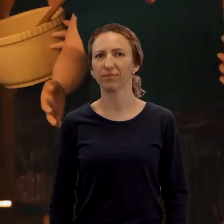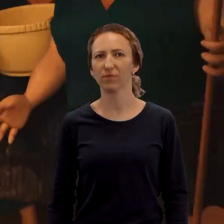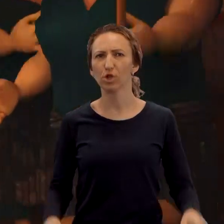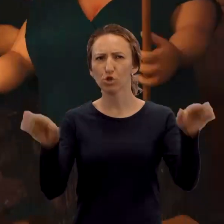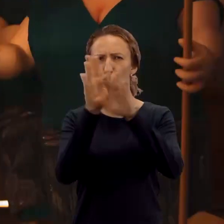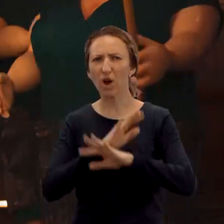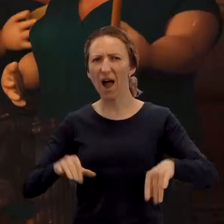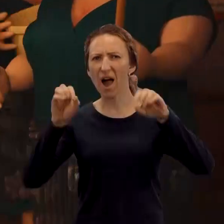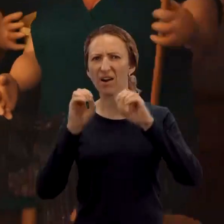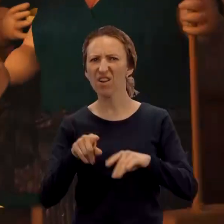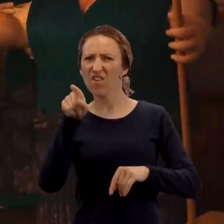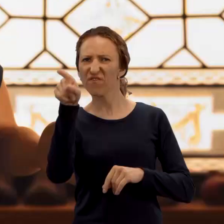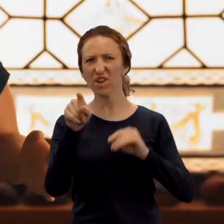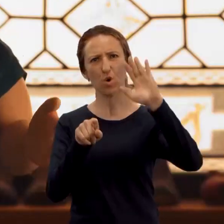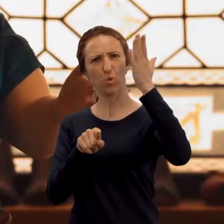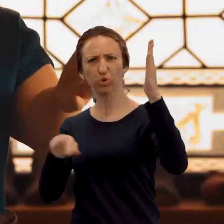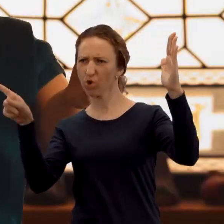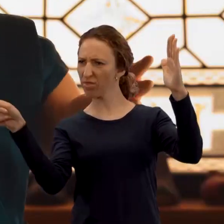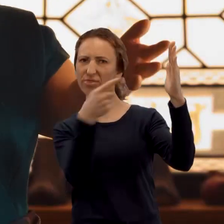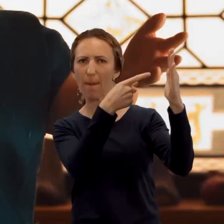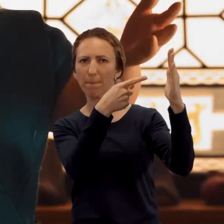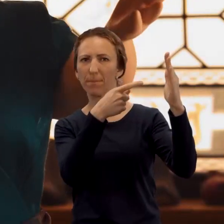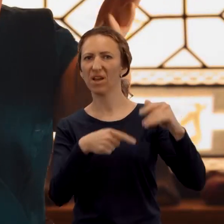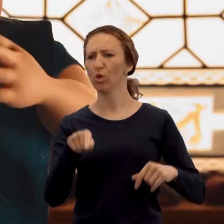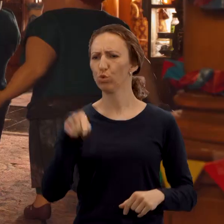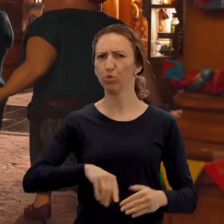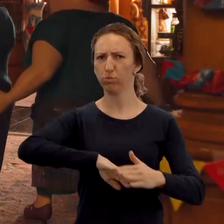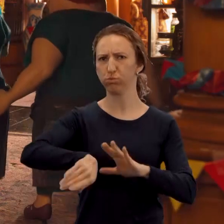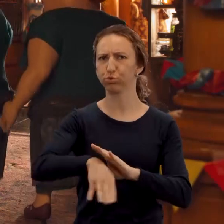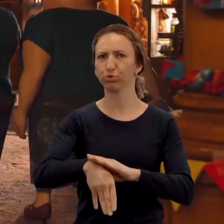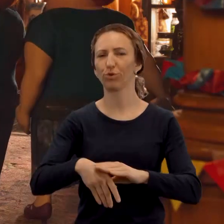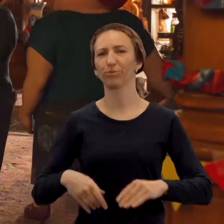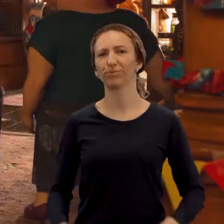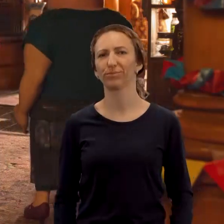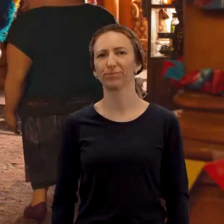Hejże, wracać w lustro Niech tu będzie pusto